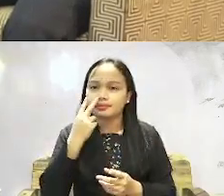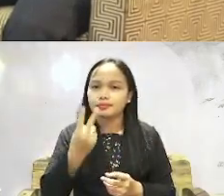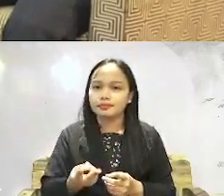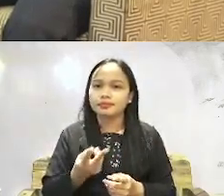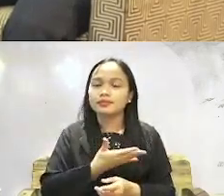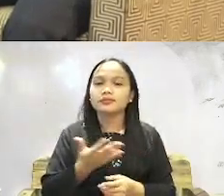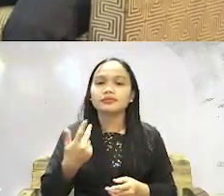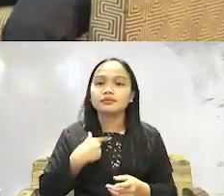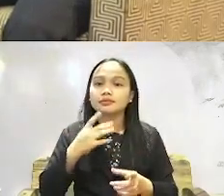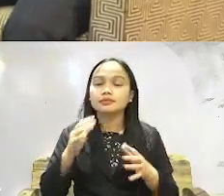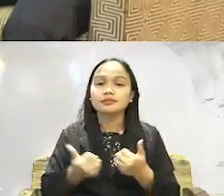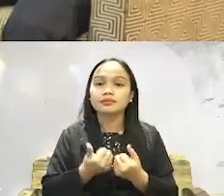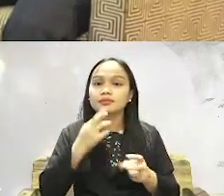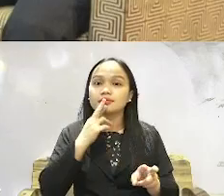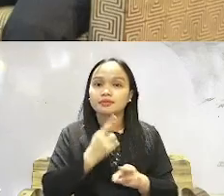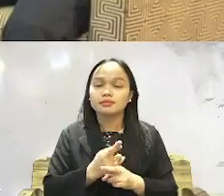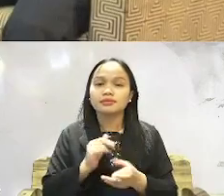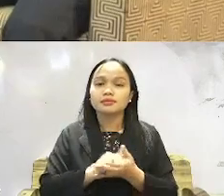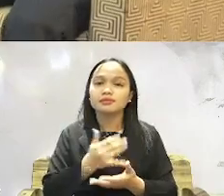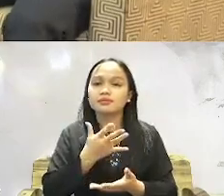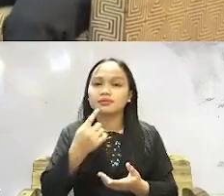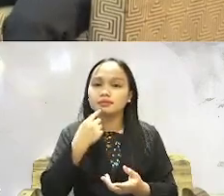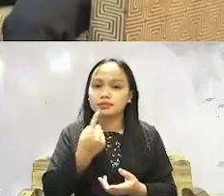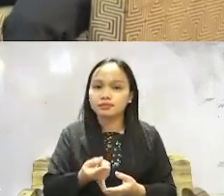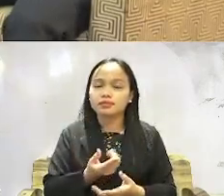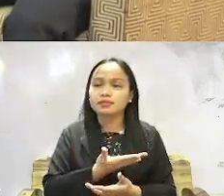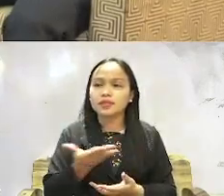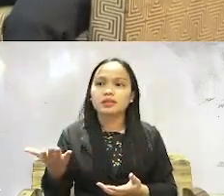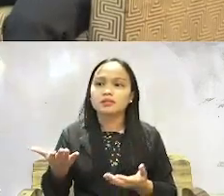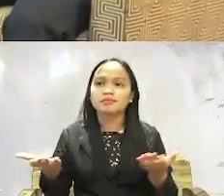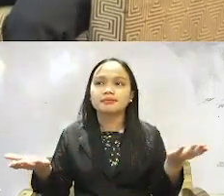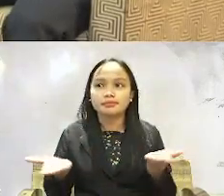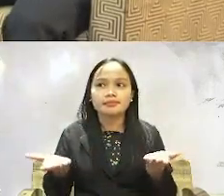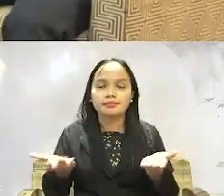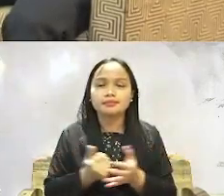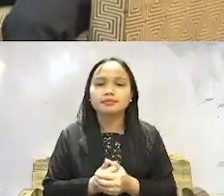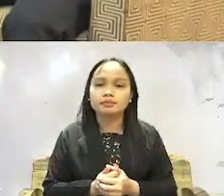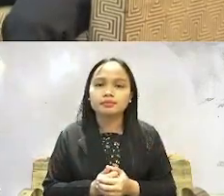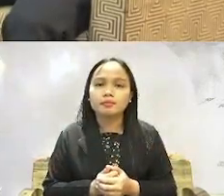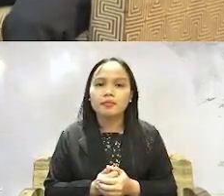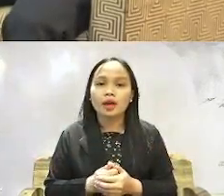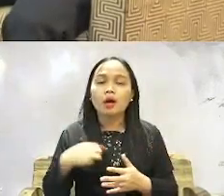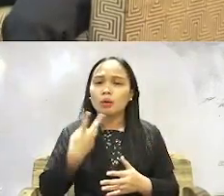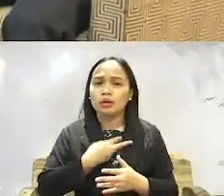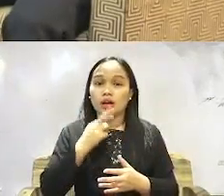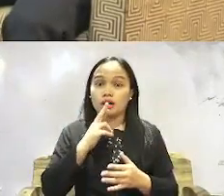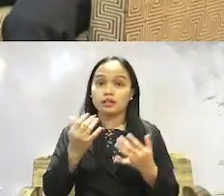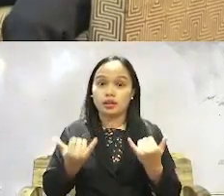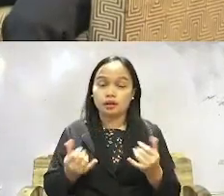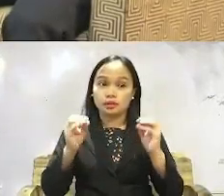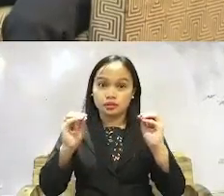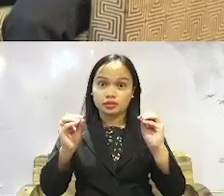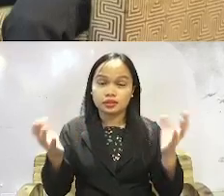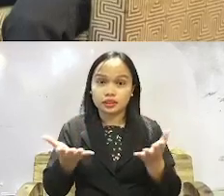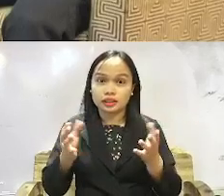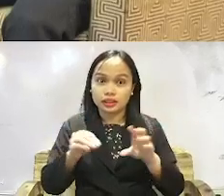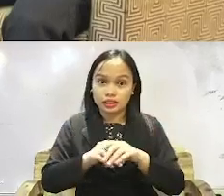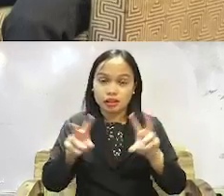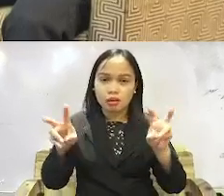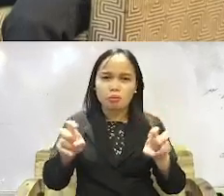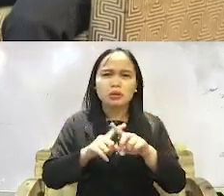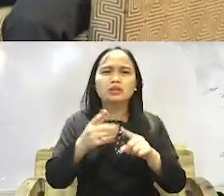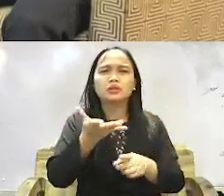gano'ng ka-reality ito, makinig kayo ng maigis. Yan ang sabi ko sa inyo ito. Nasa kalagitnaan tayo ng ganitong topic, pero biktima